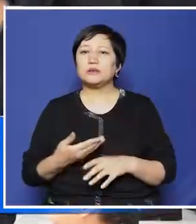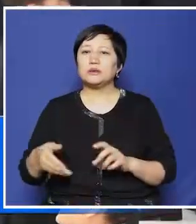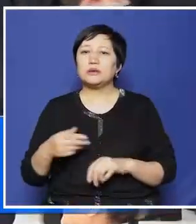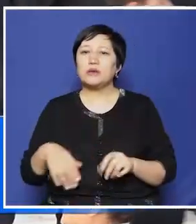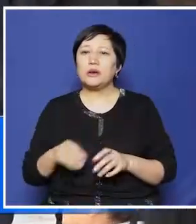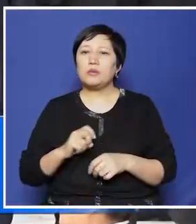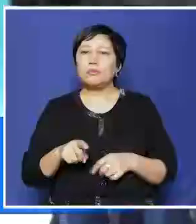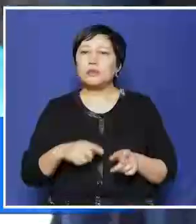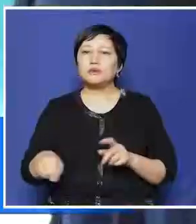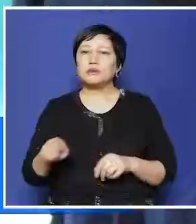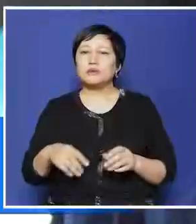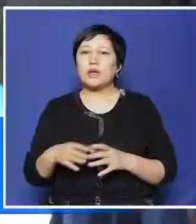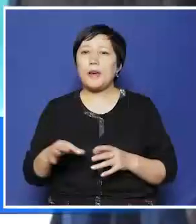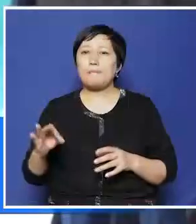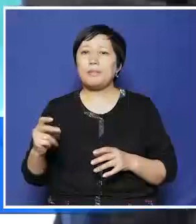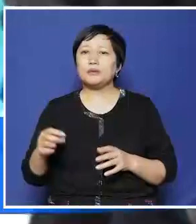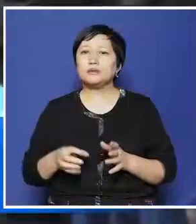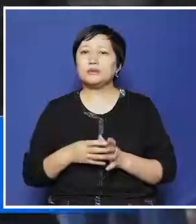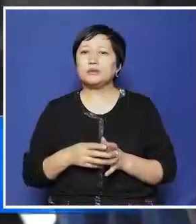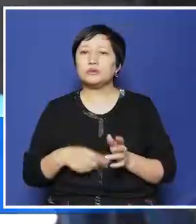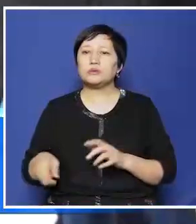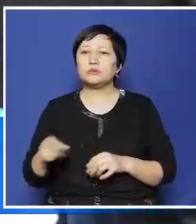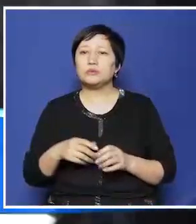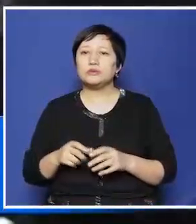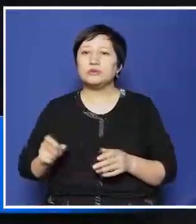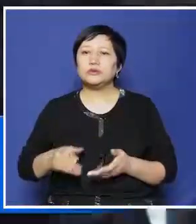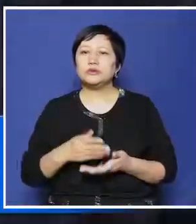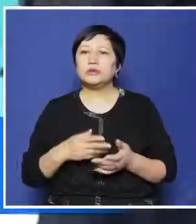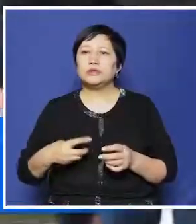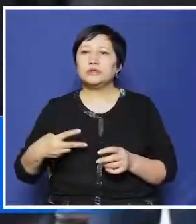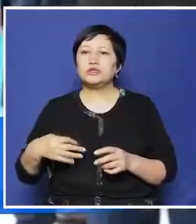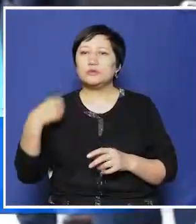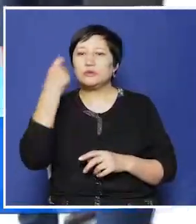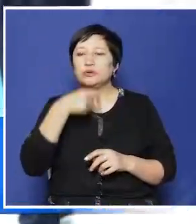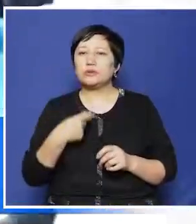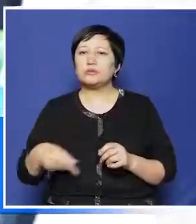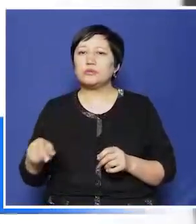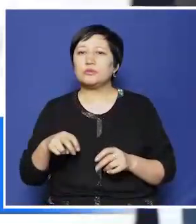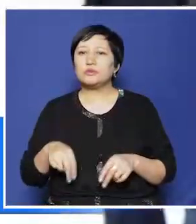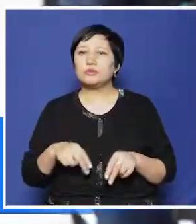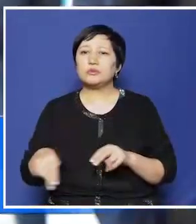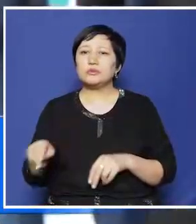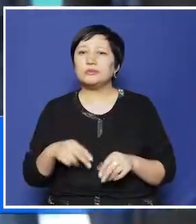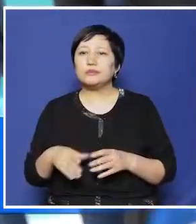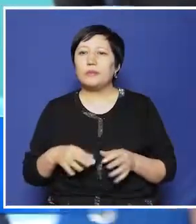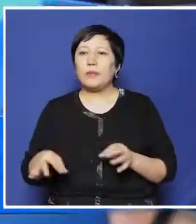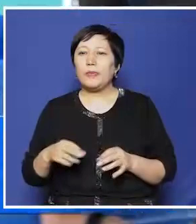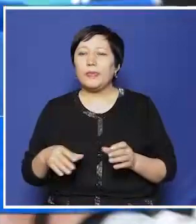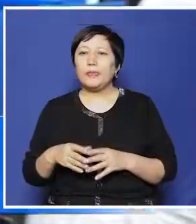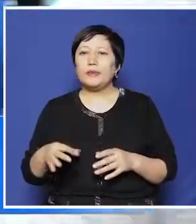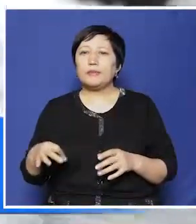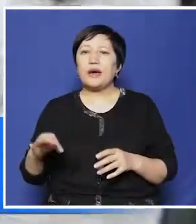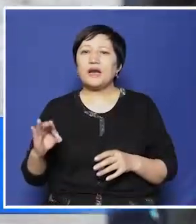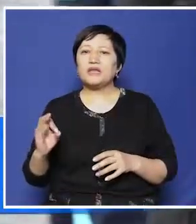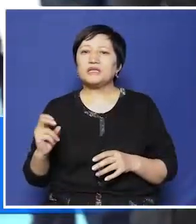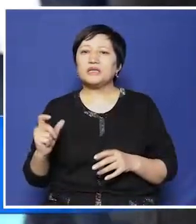барудағы мақсатын сұрадық. Партияның 99-шы жылдан бері мүшесімін. 24 жыл болды. Менің мүшелік болғаныма сондықтан барлық